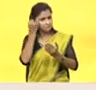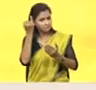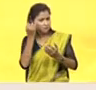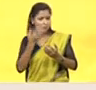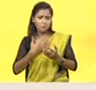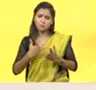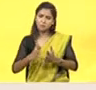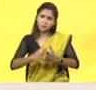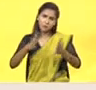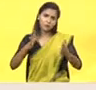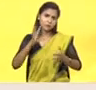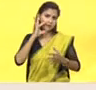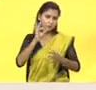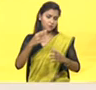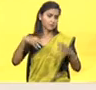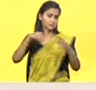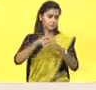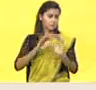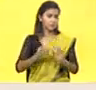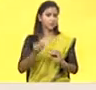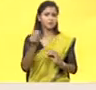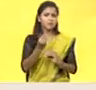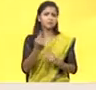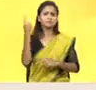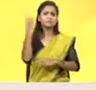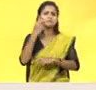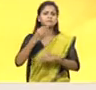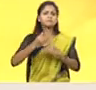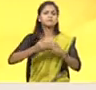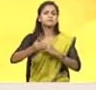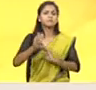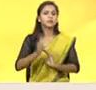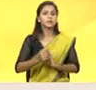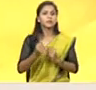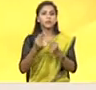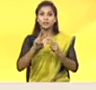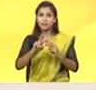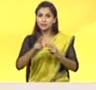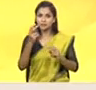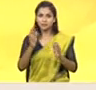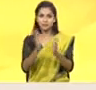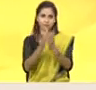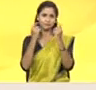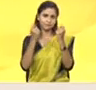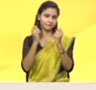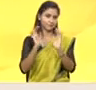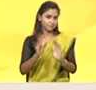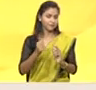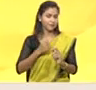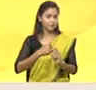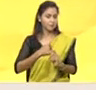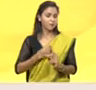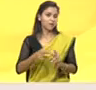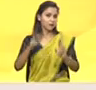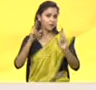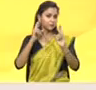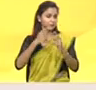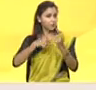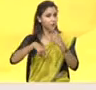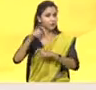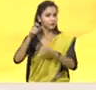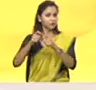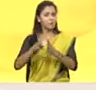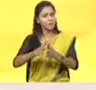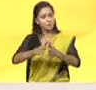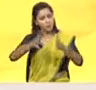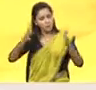ही मूल्यवान है। कुछ ही दिनों में अनेक त्योहार आने वाले हैं। मैं आप सभी को उनकी